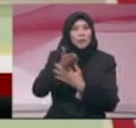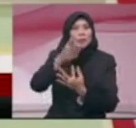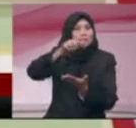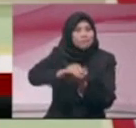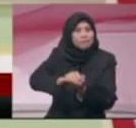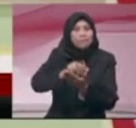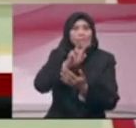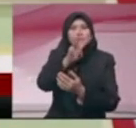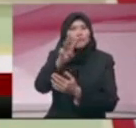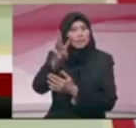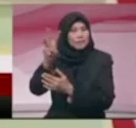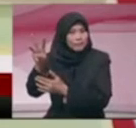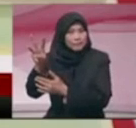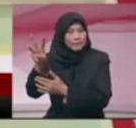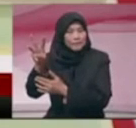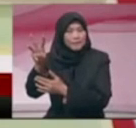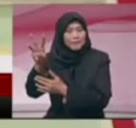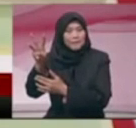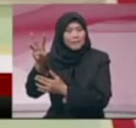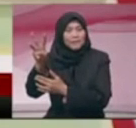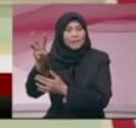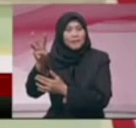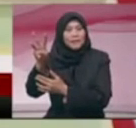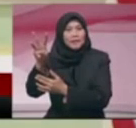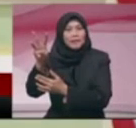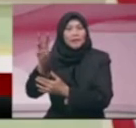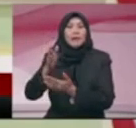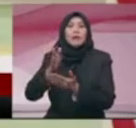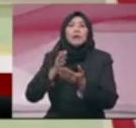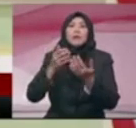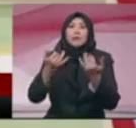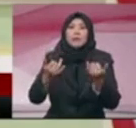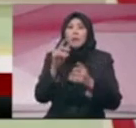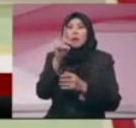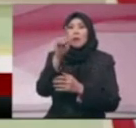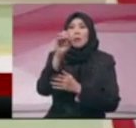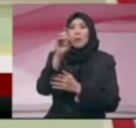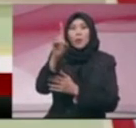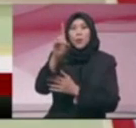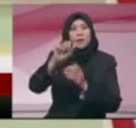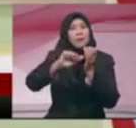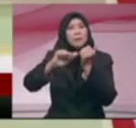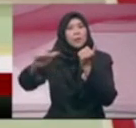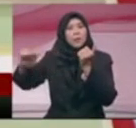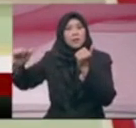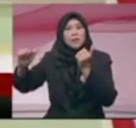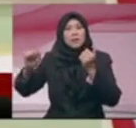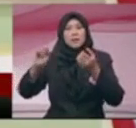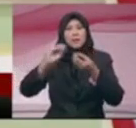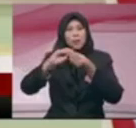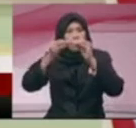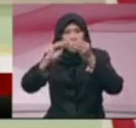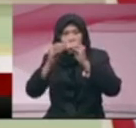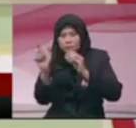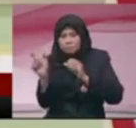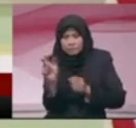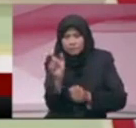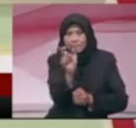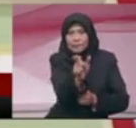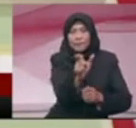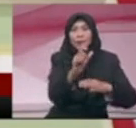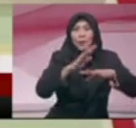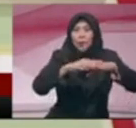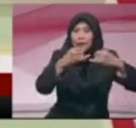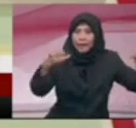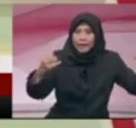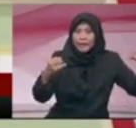talian dengan memasukkan kod promo yang akan diumumkan melalui Kementerian Pendidikan